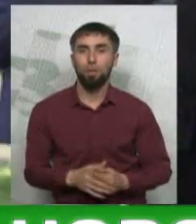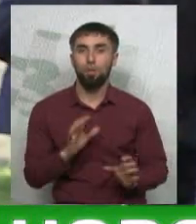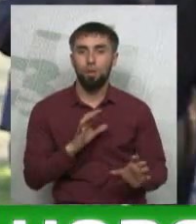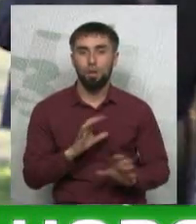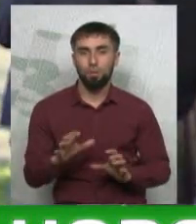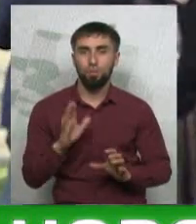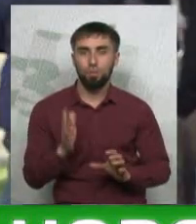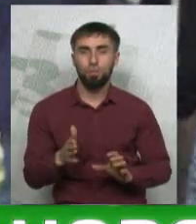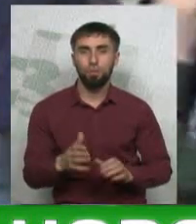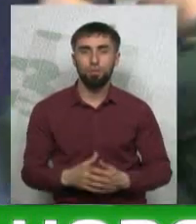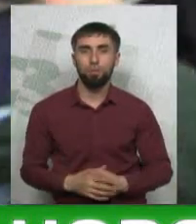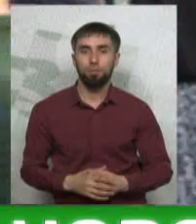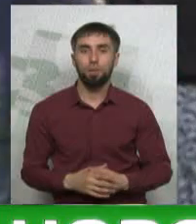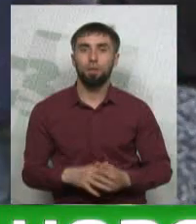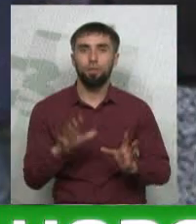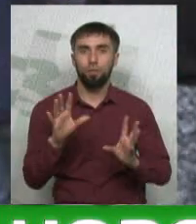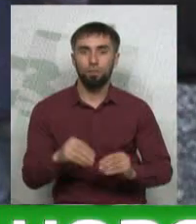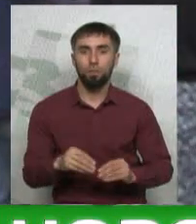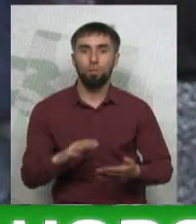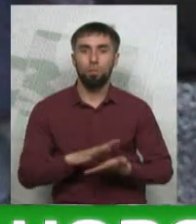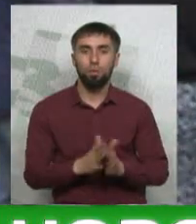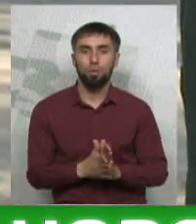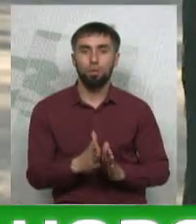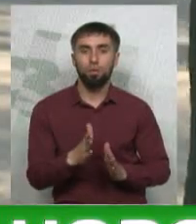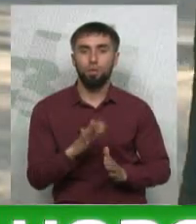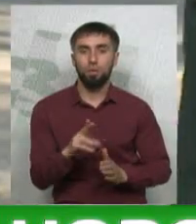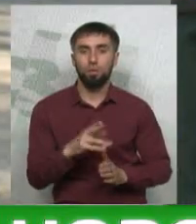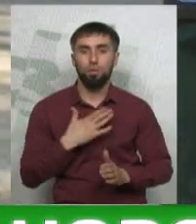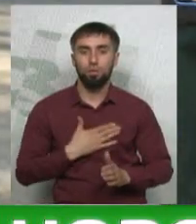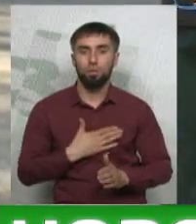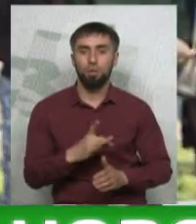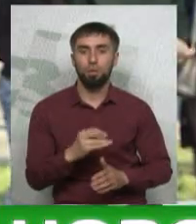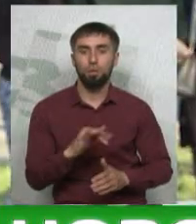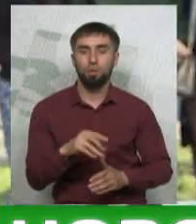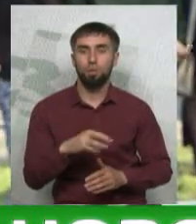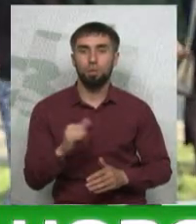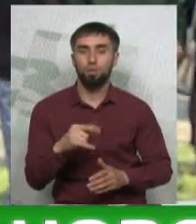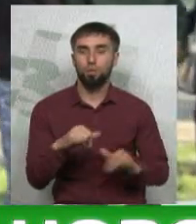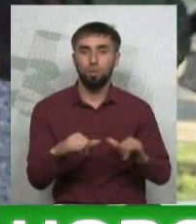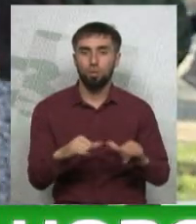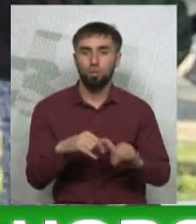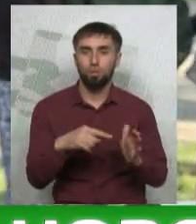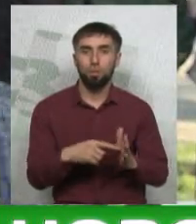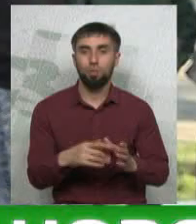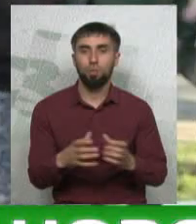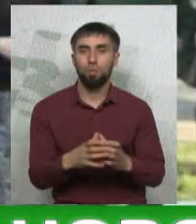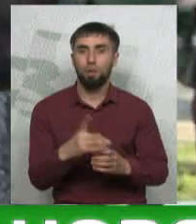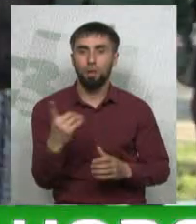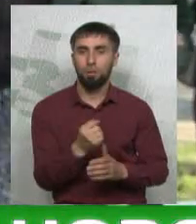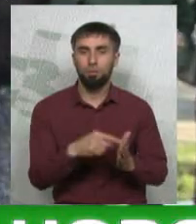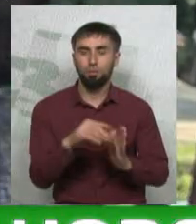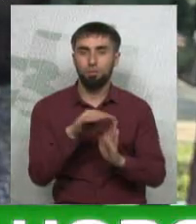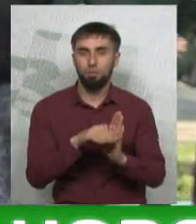обеспечены будут всеми положенными видами довольствия. Раскладка меню там в столовой составляется на неделю,